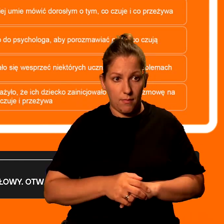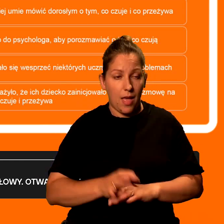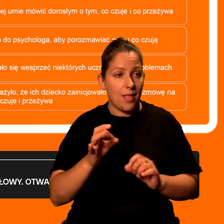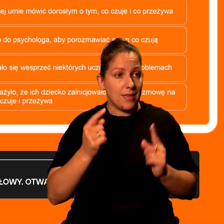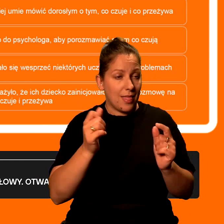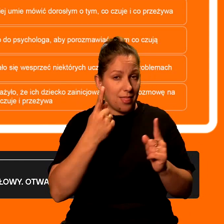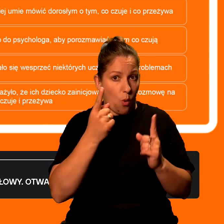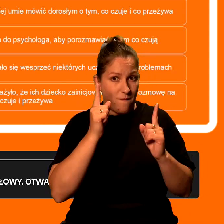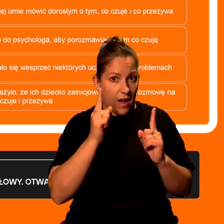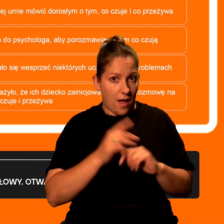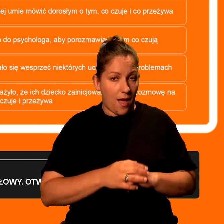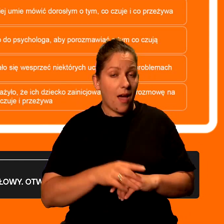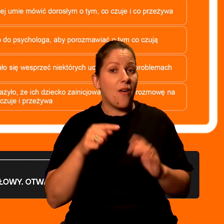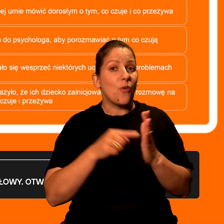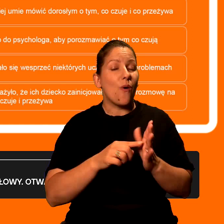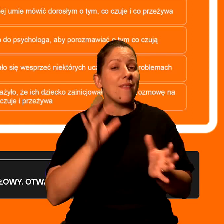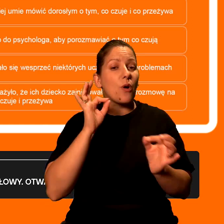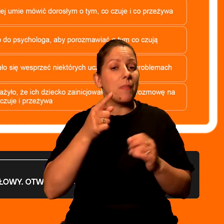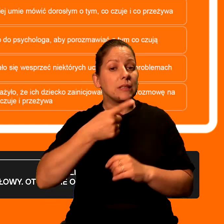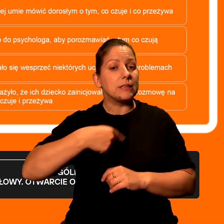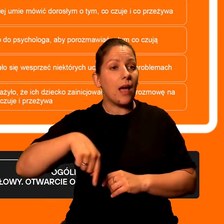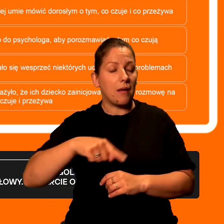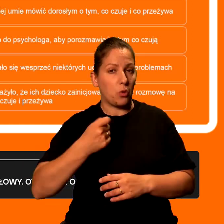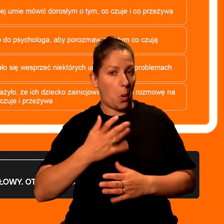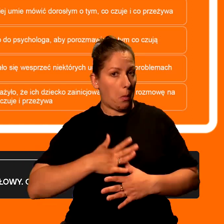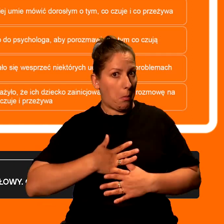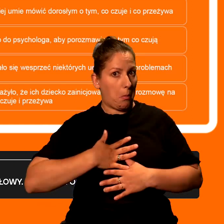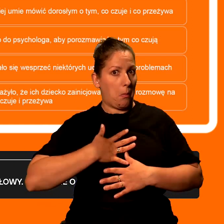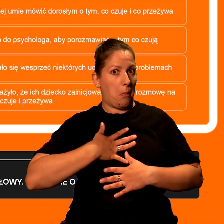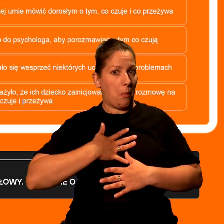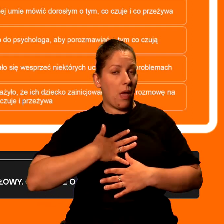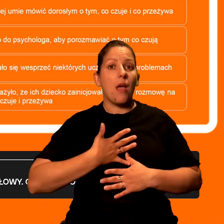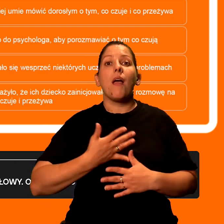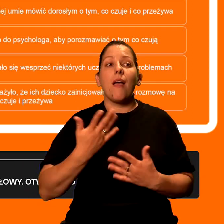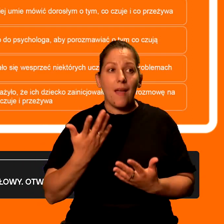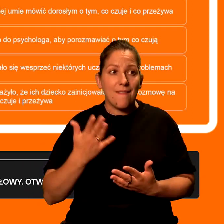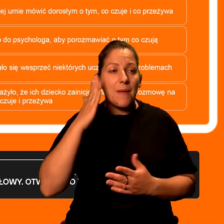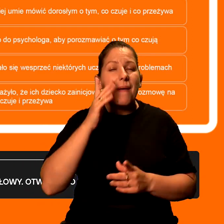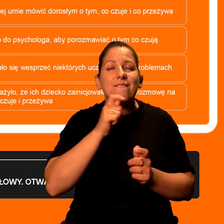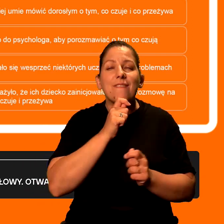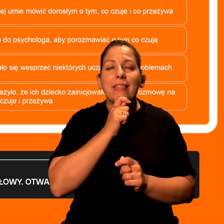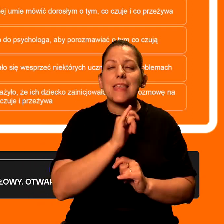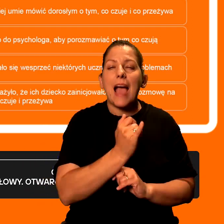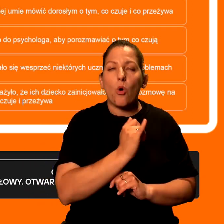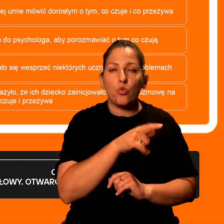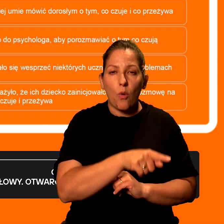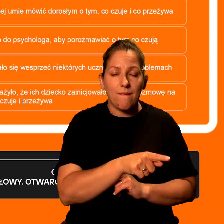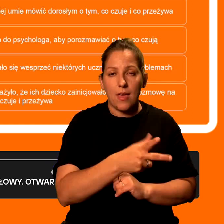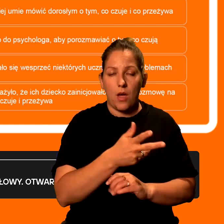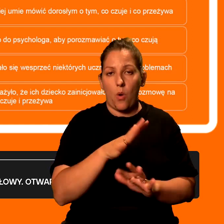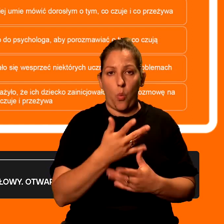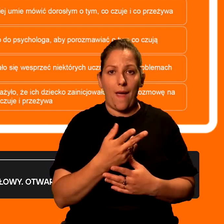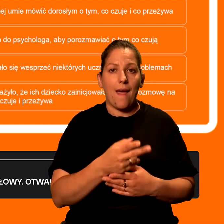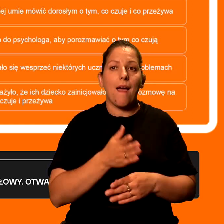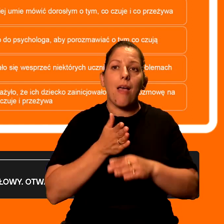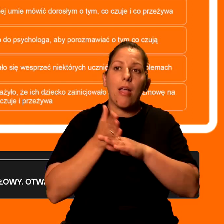uwaga. To jest dana, która budzi nasze zdziwienie. To znaczy wiemy z wywiadów jakościowych, że to nie oznacza wizyty